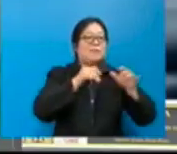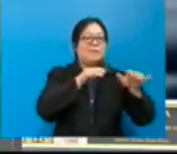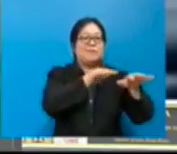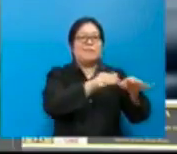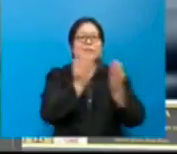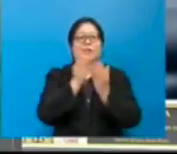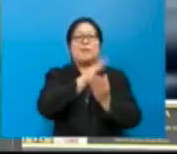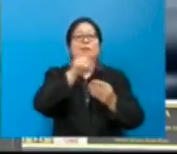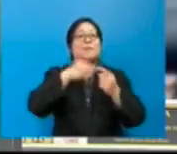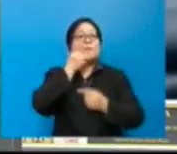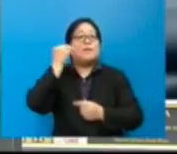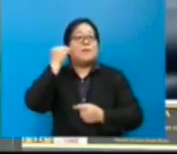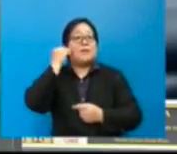sekolah.